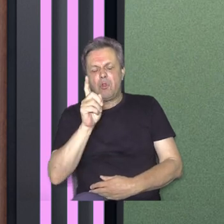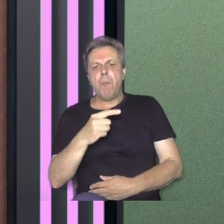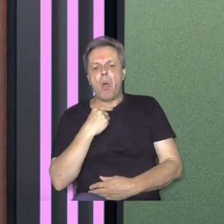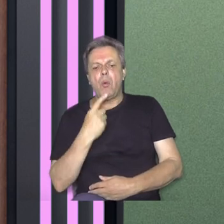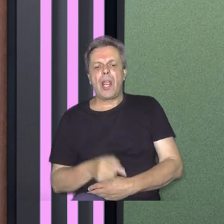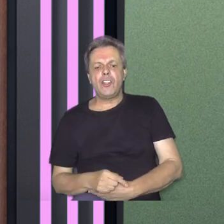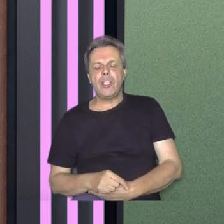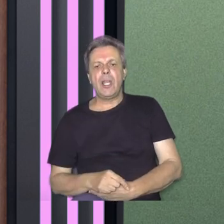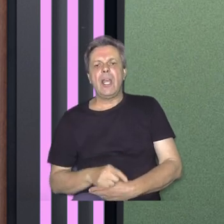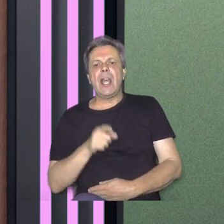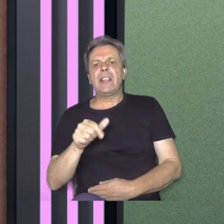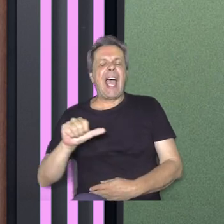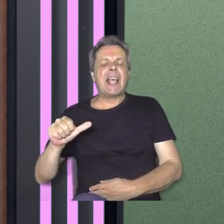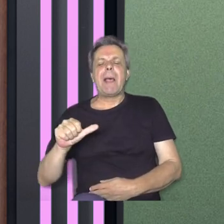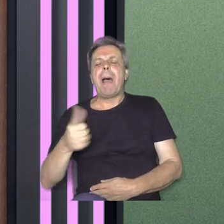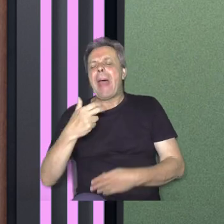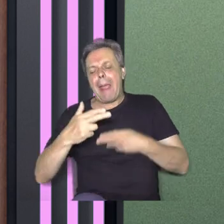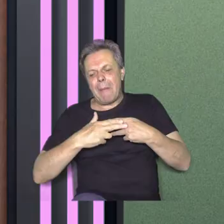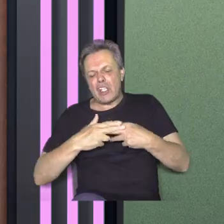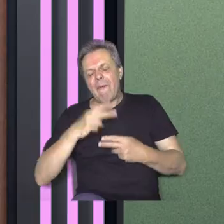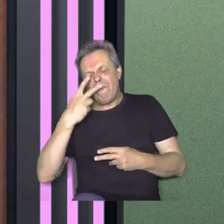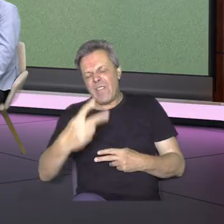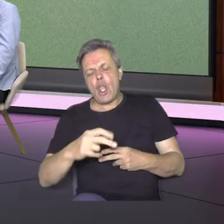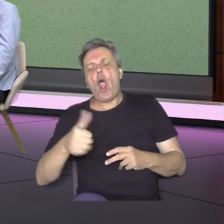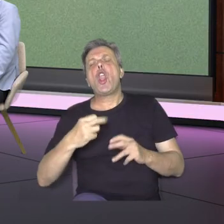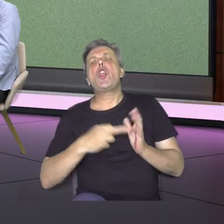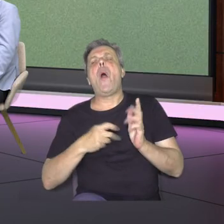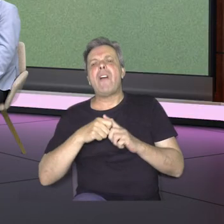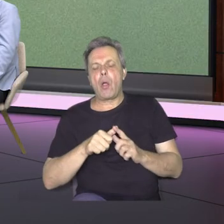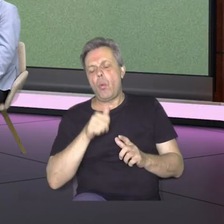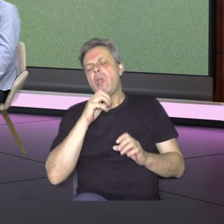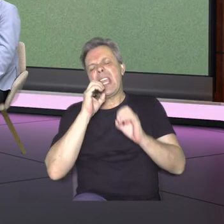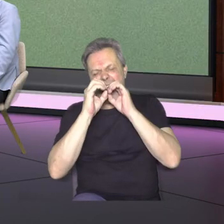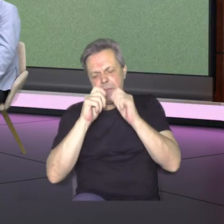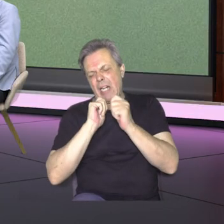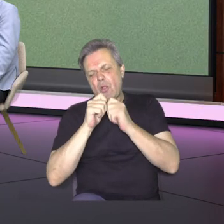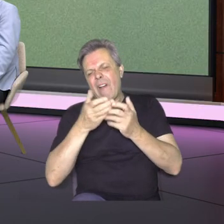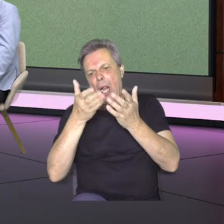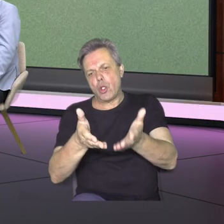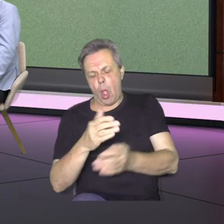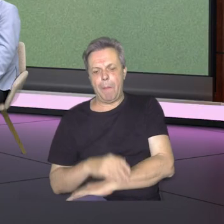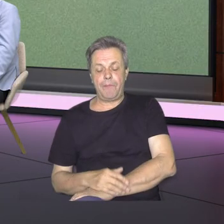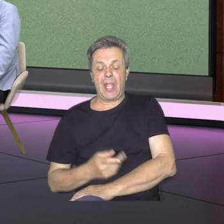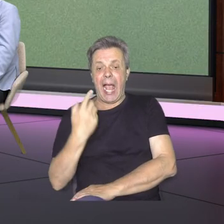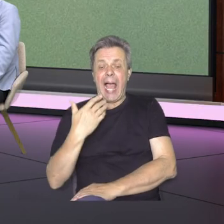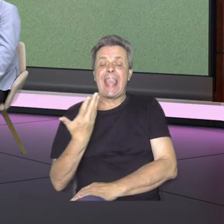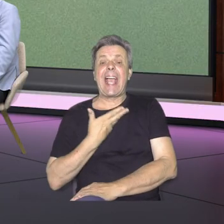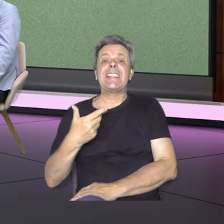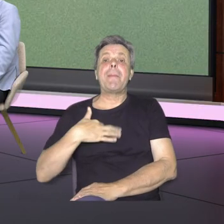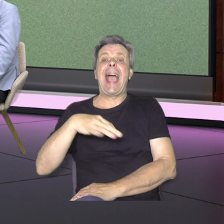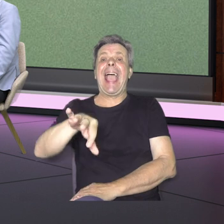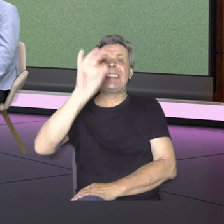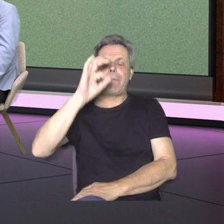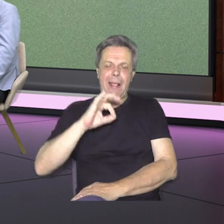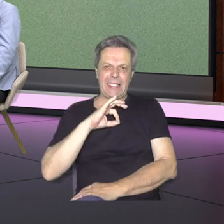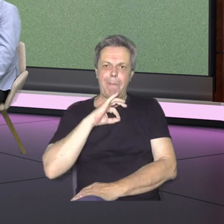to mogu reći da je najbliže sam vidio i komunicirao s njom. Ali kad sam ja izabran